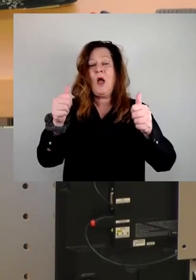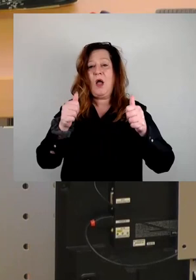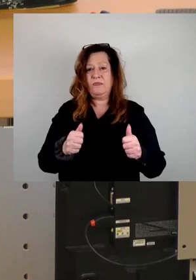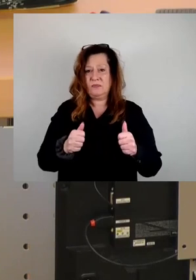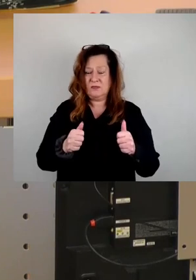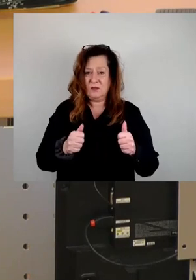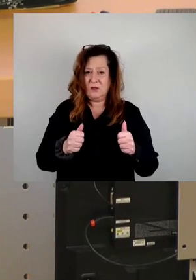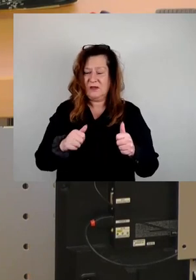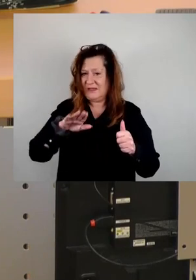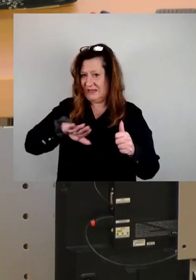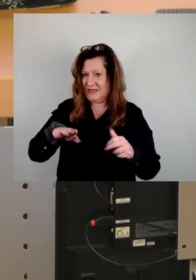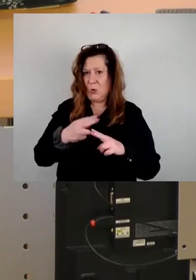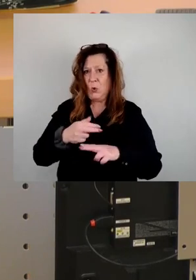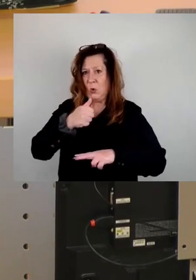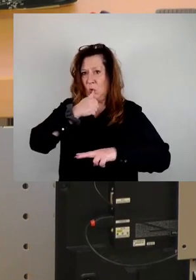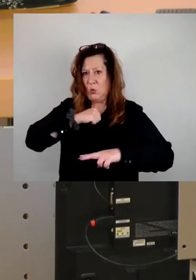und Jugendlichen